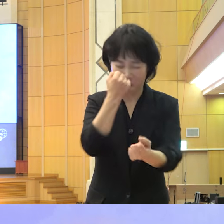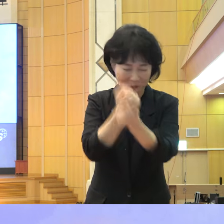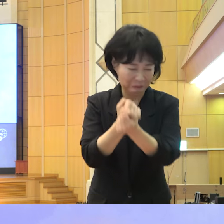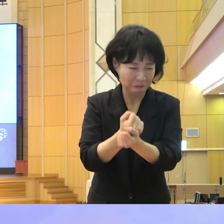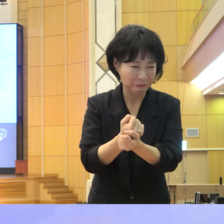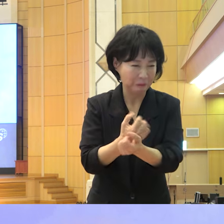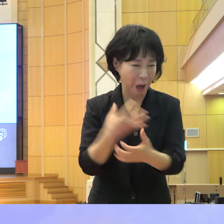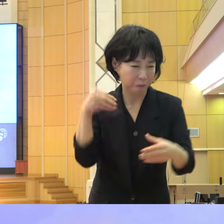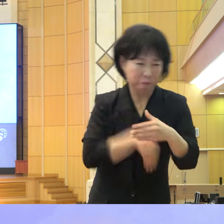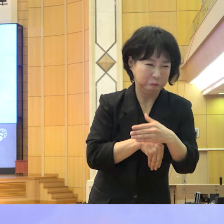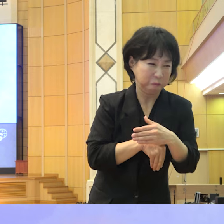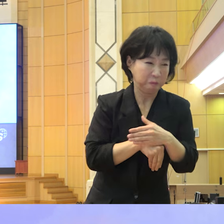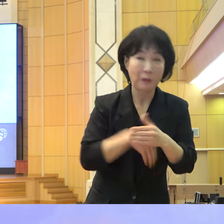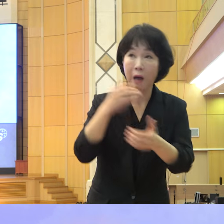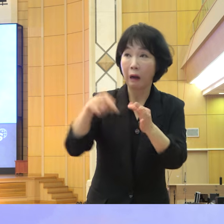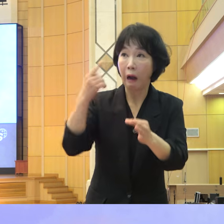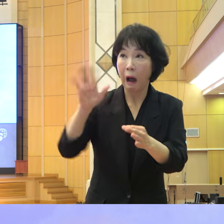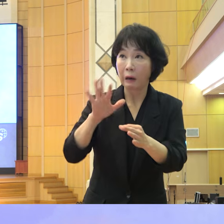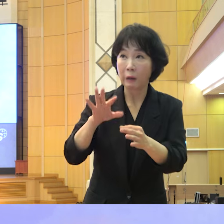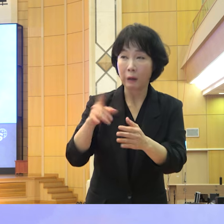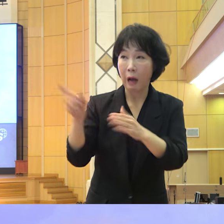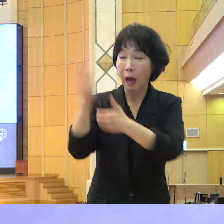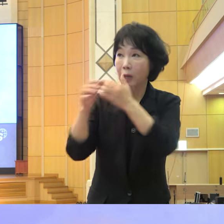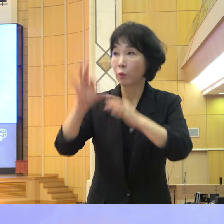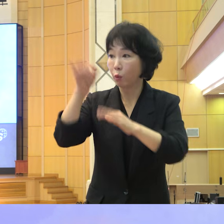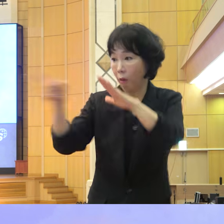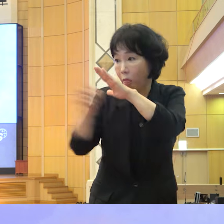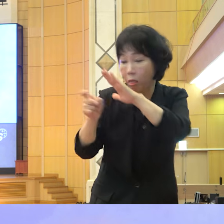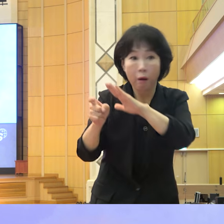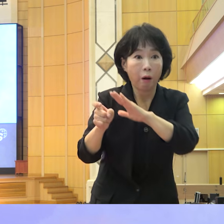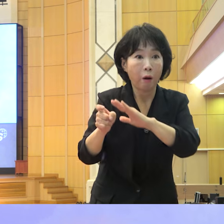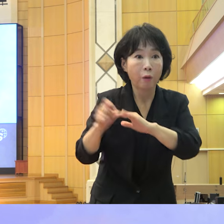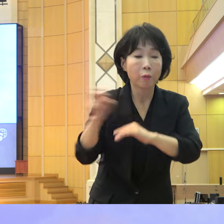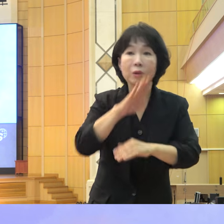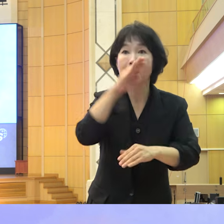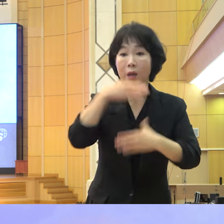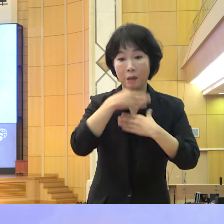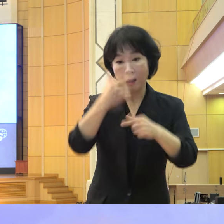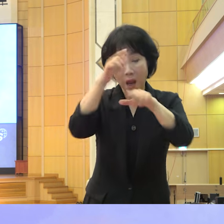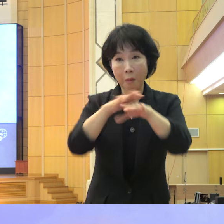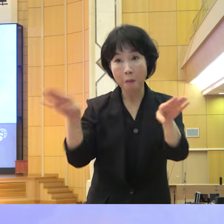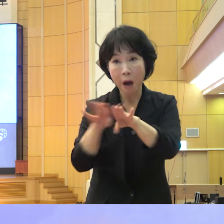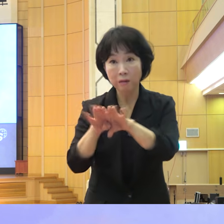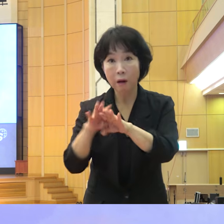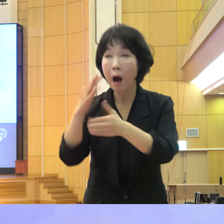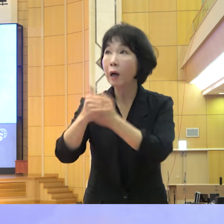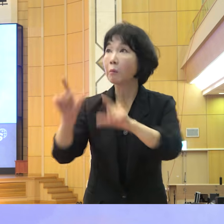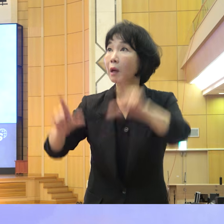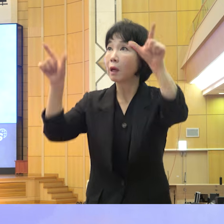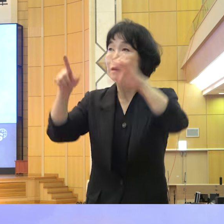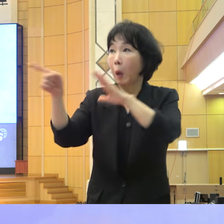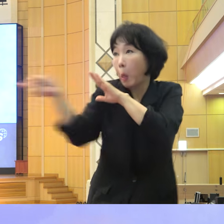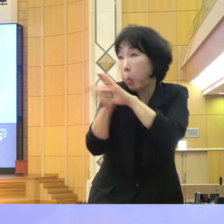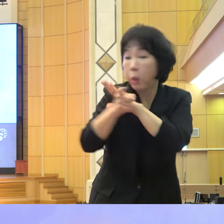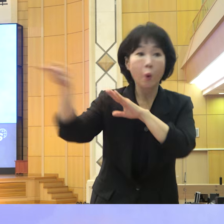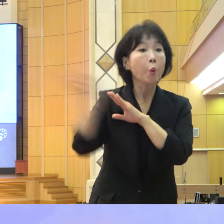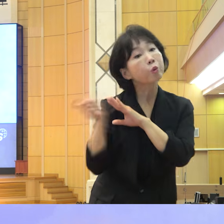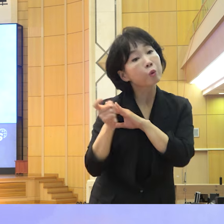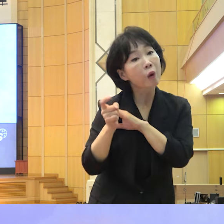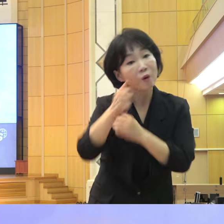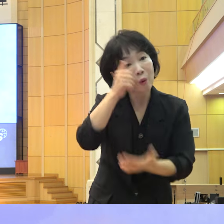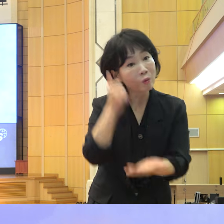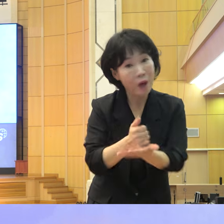사람도 도적이라고 그랬고 하나님의 것을 도적질했다 그랬고 안식일 날 안 지키게 되면 그게 하나님의